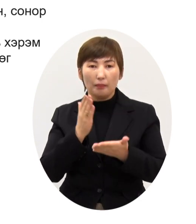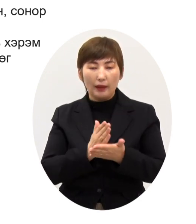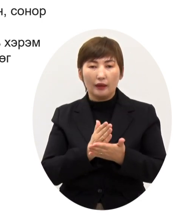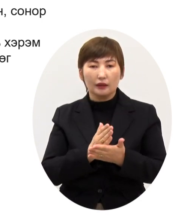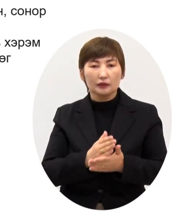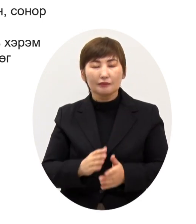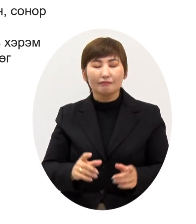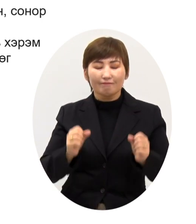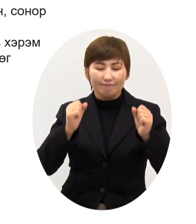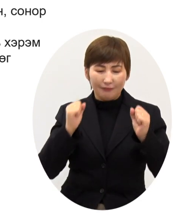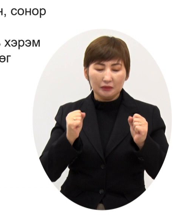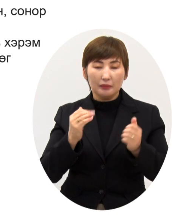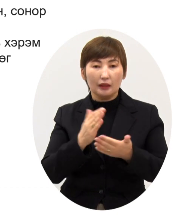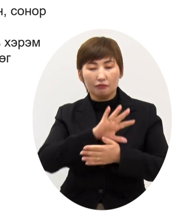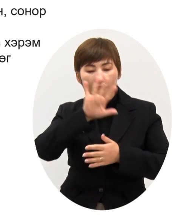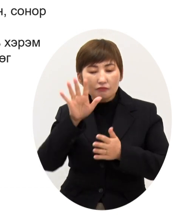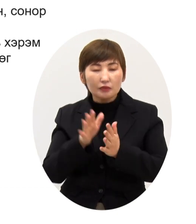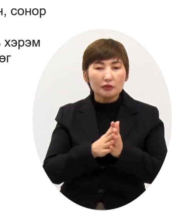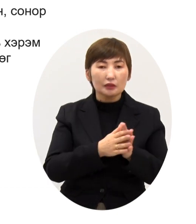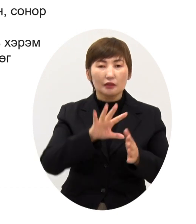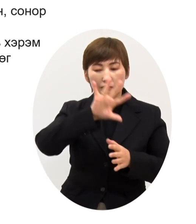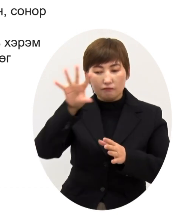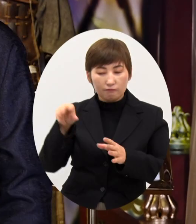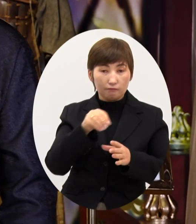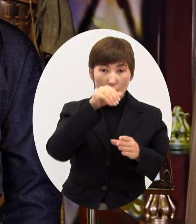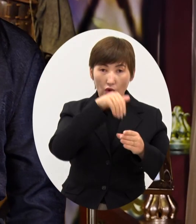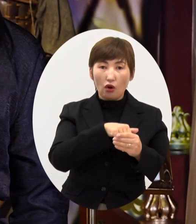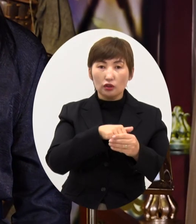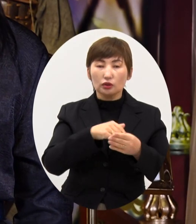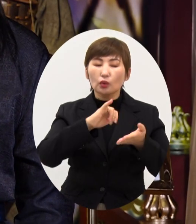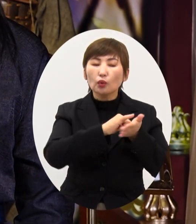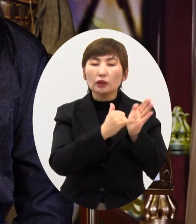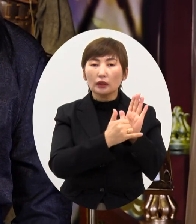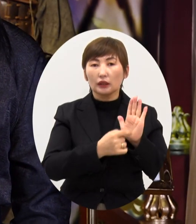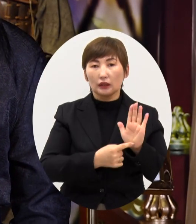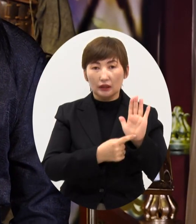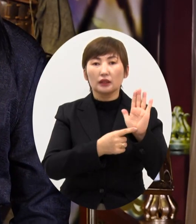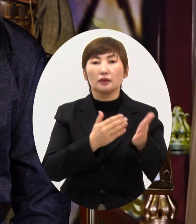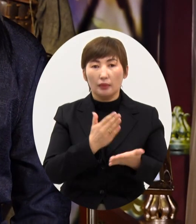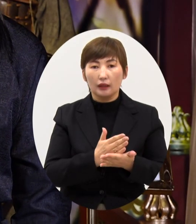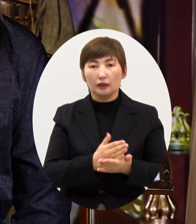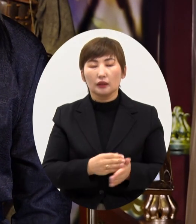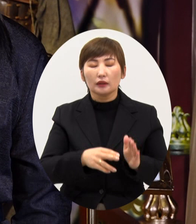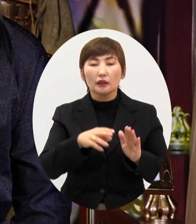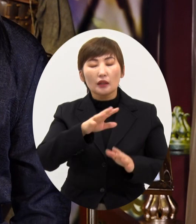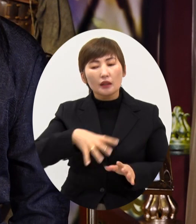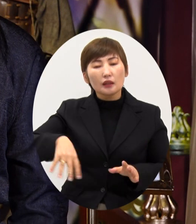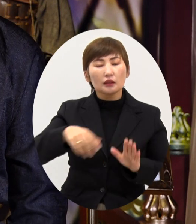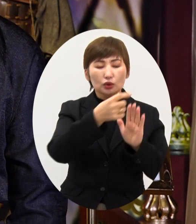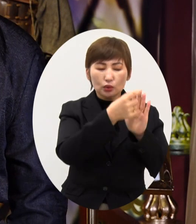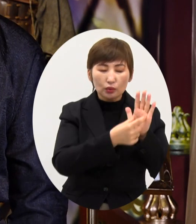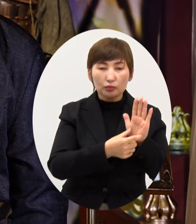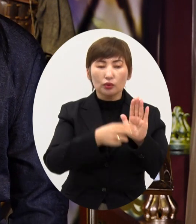бүх байхыг төсөөлдөг юм байна. За төрийн сүлдийг нэн хүндэтгэн гол чухал газруудад дүрм журмын